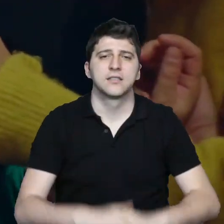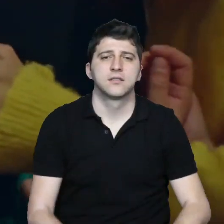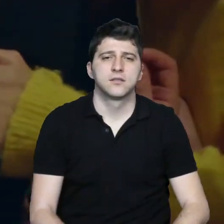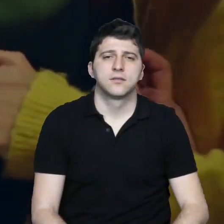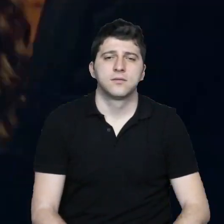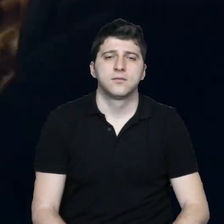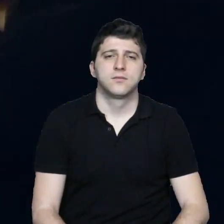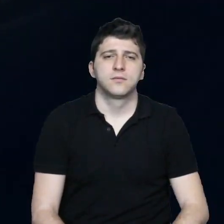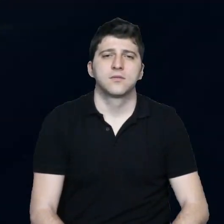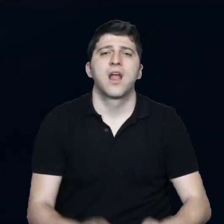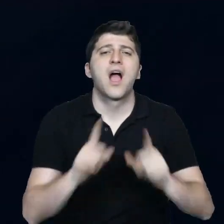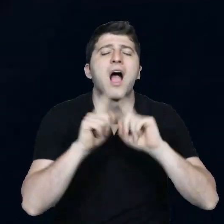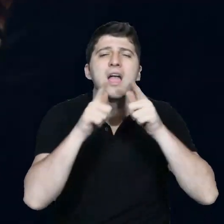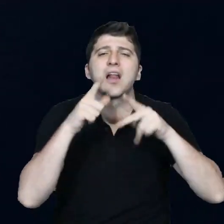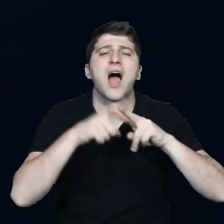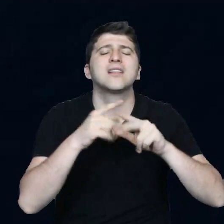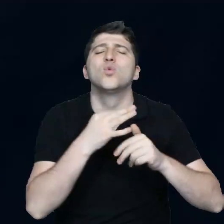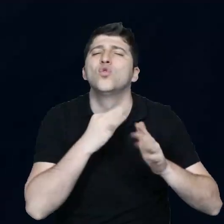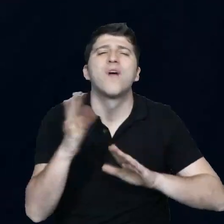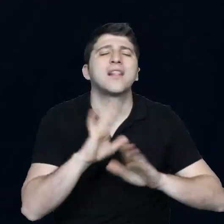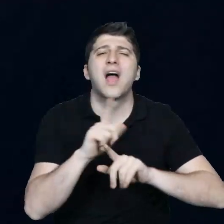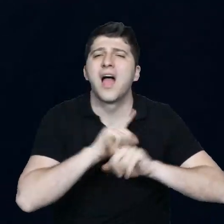hayır, hayır,